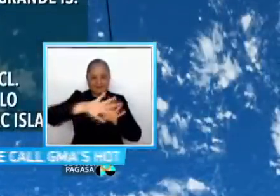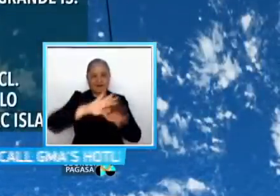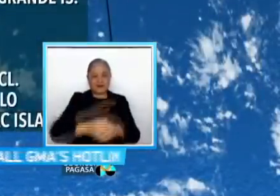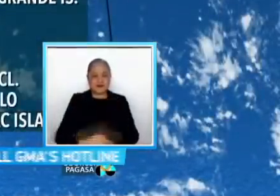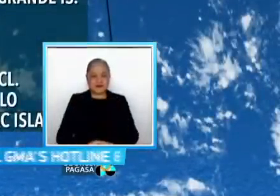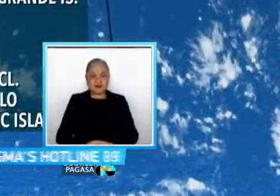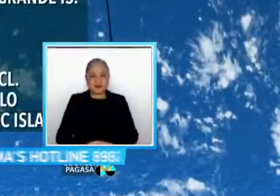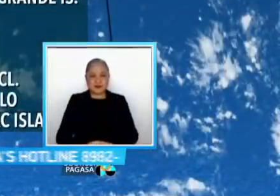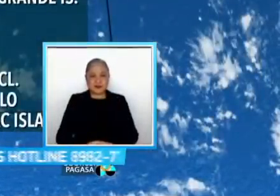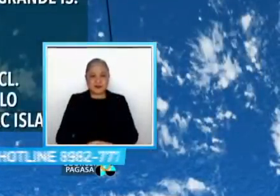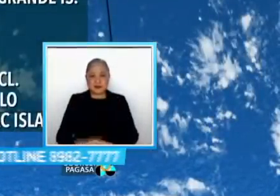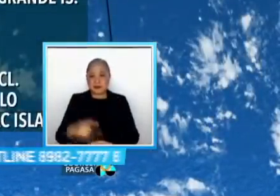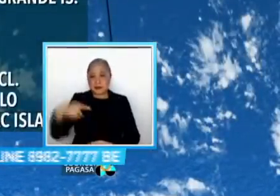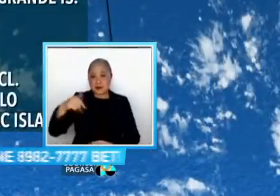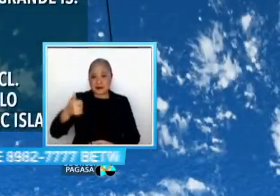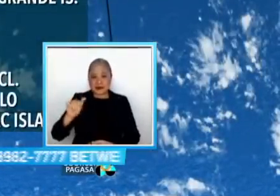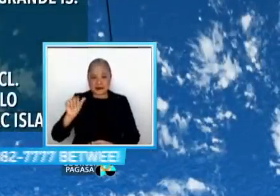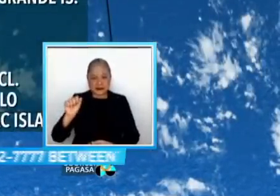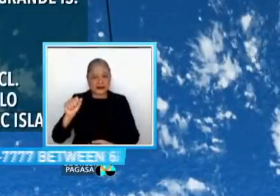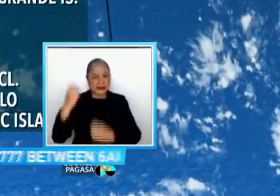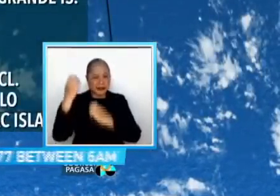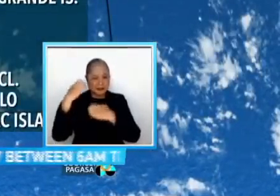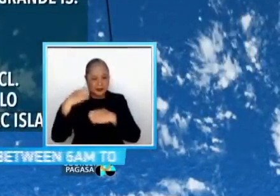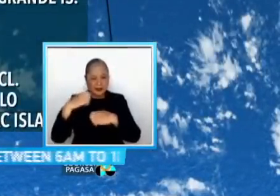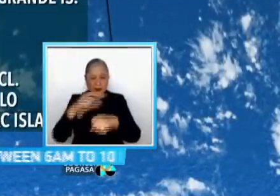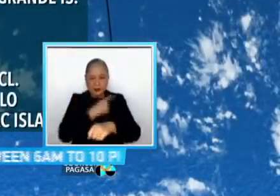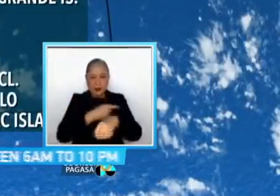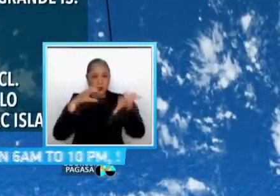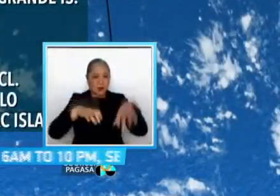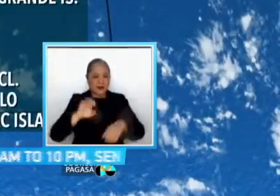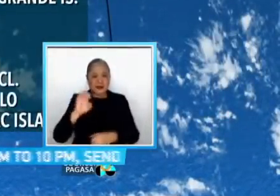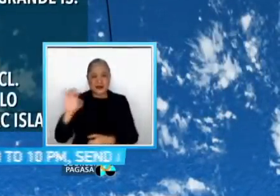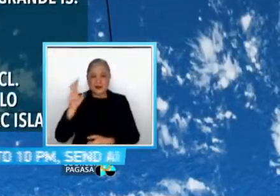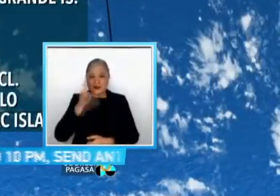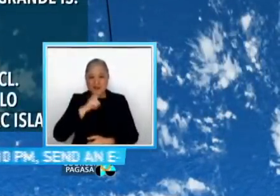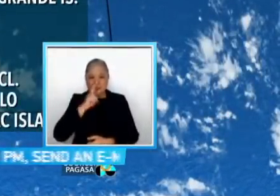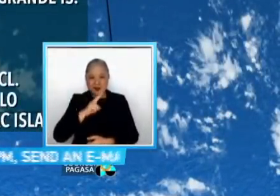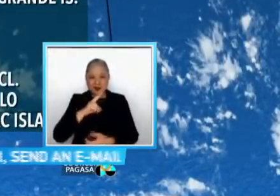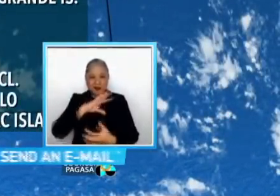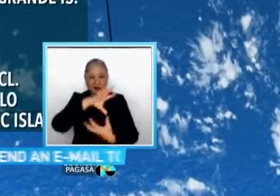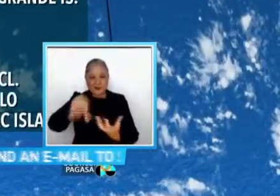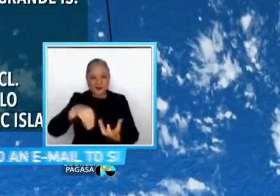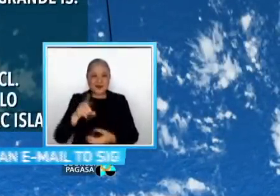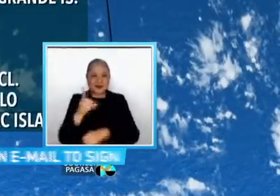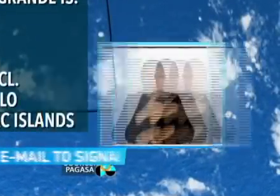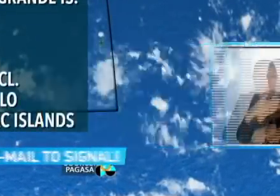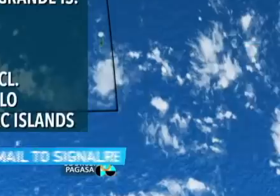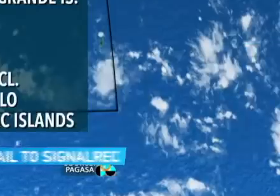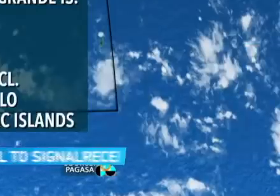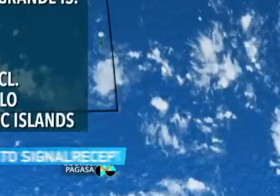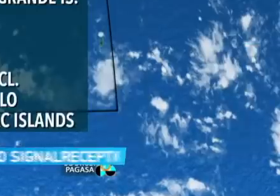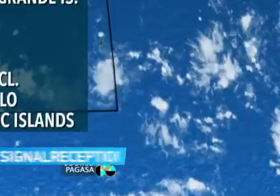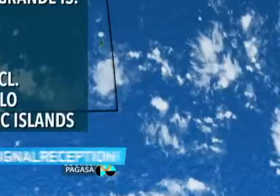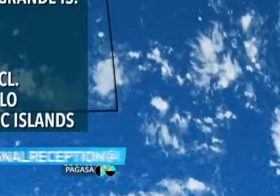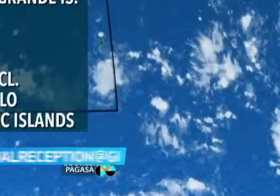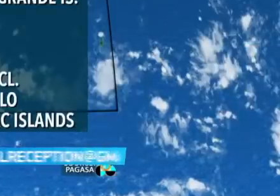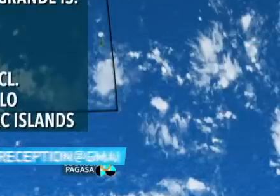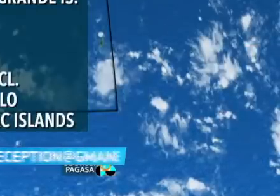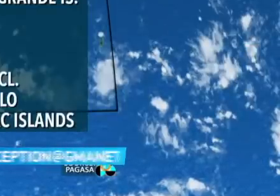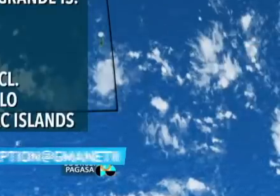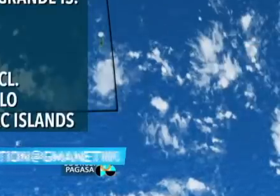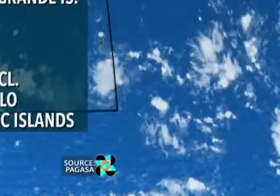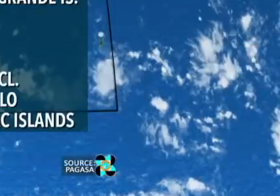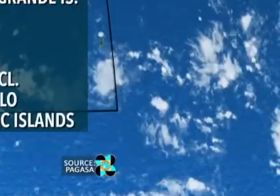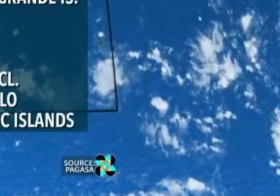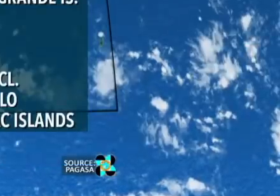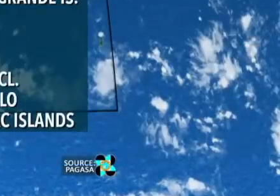pag-asa, saasahan ng malalakas na ulan sa Eastern Visayas, Sorsogon, Tinagat, Surigao Kasama ang Isla ng Siargao at Bukas